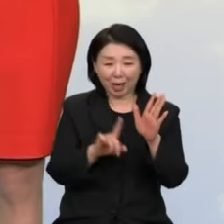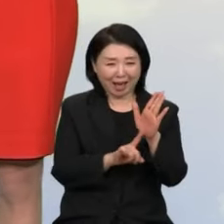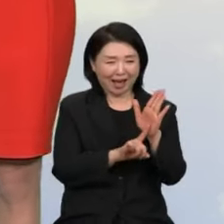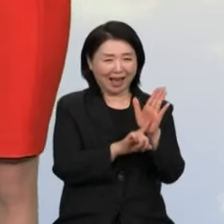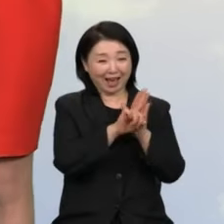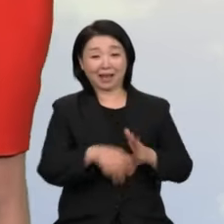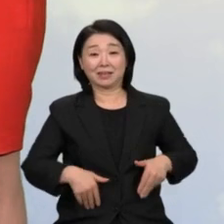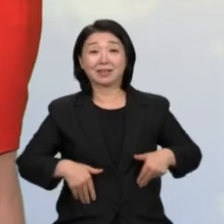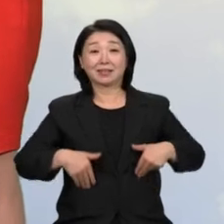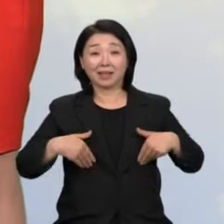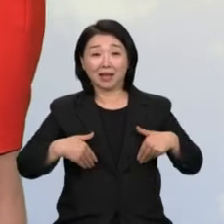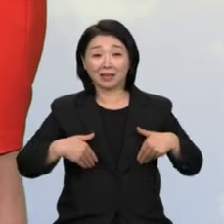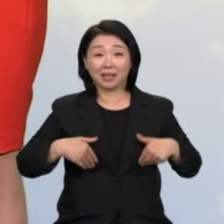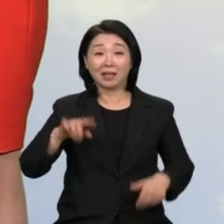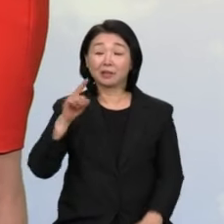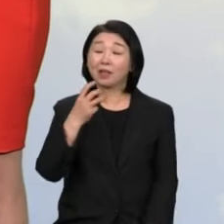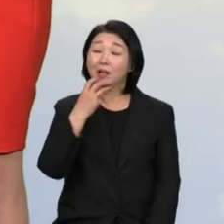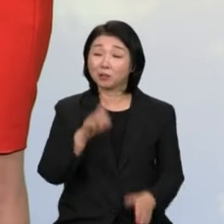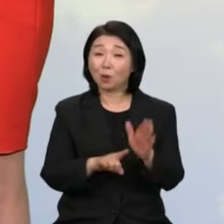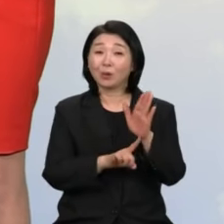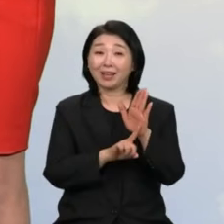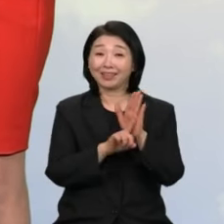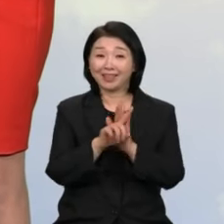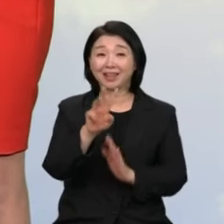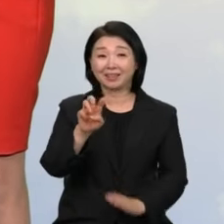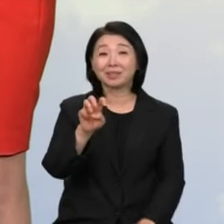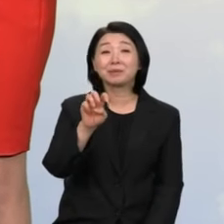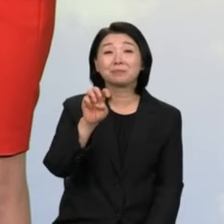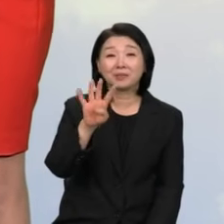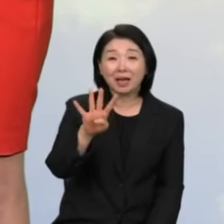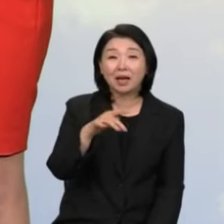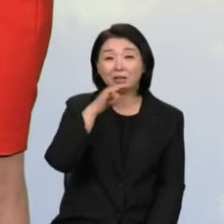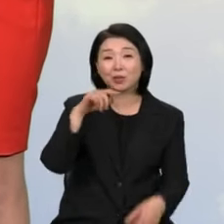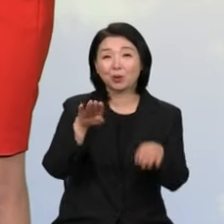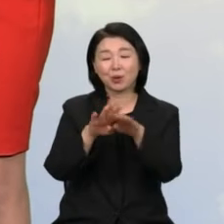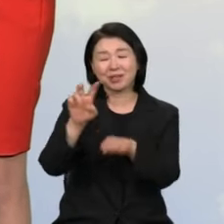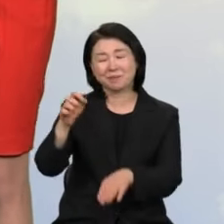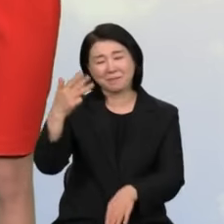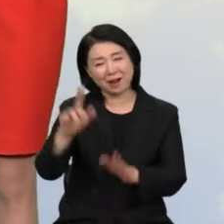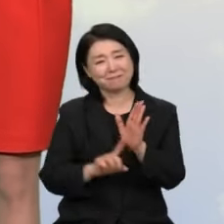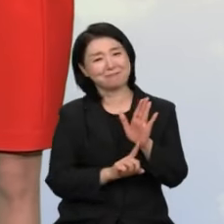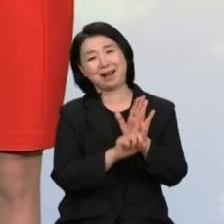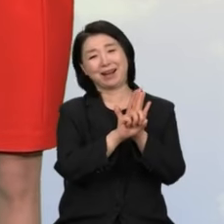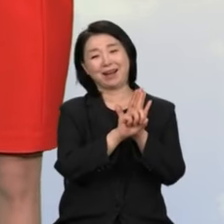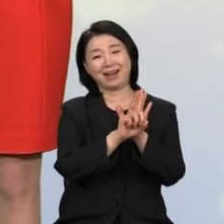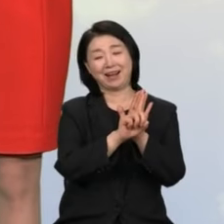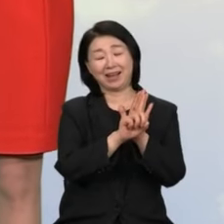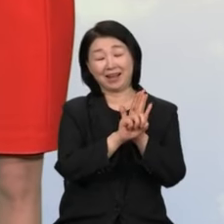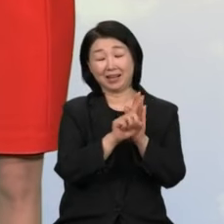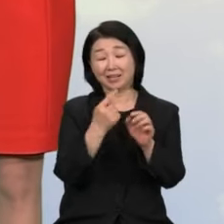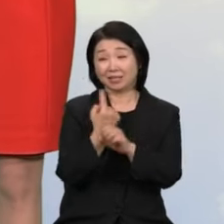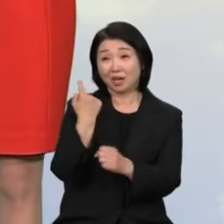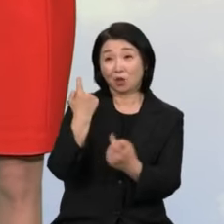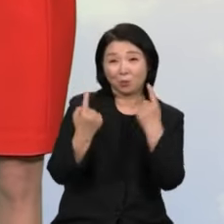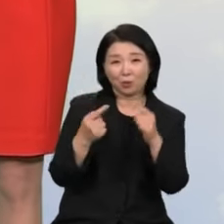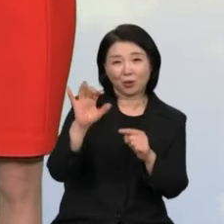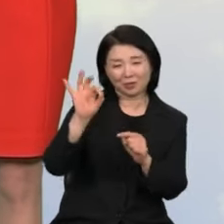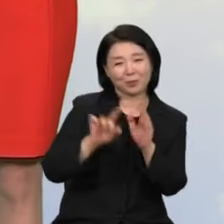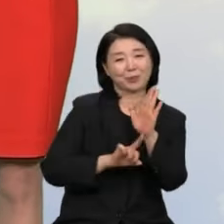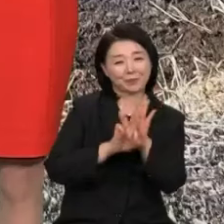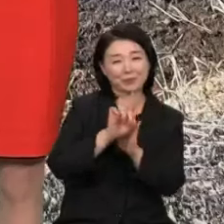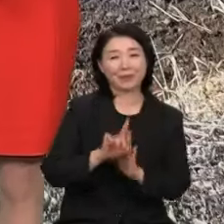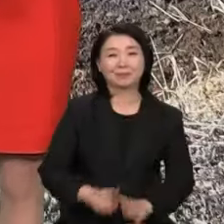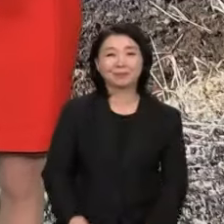오르겠는데요. 내일 서울의 낮 기온은 24도, 일요일에는 무려 28도까지 치솟으면서 평년 기온을 10도가량이나